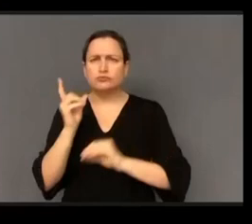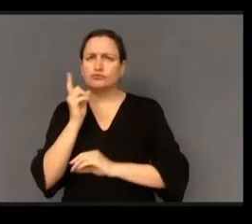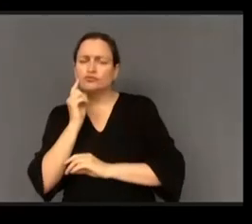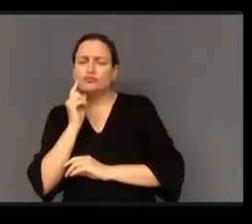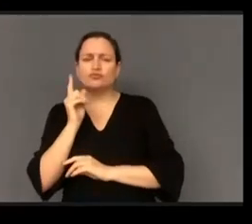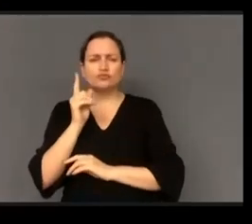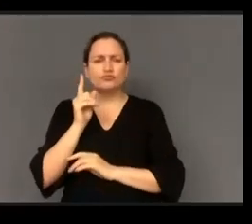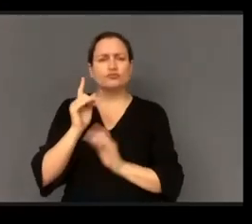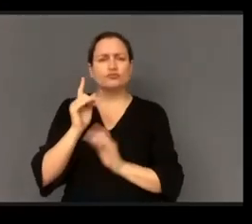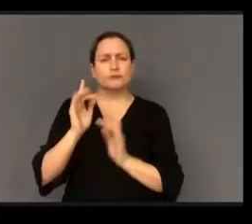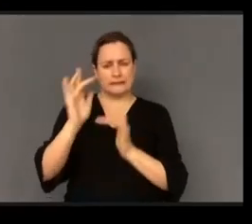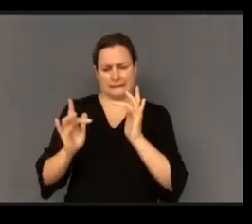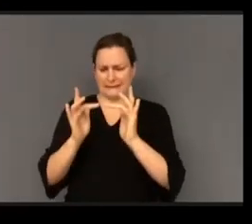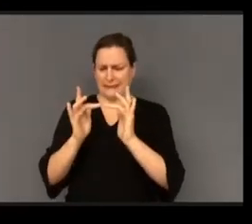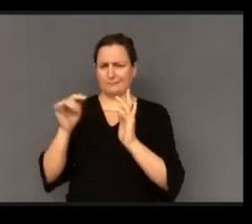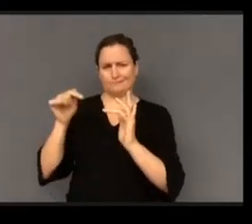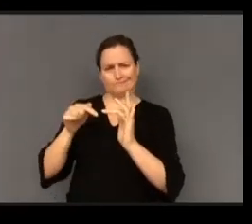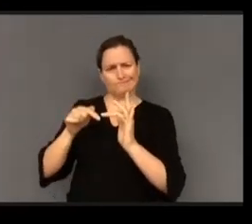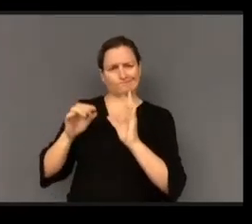互联网的未来